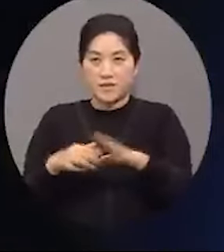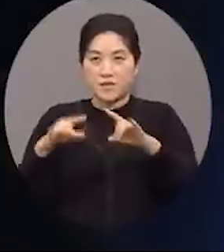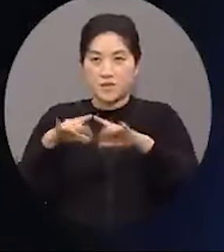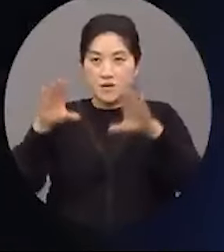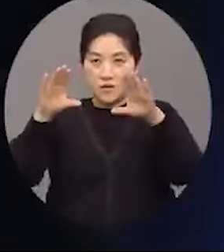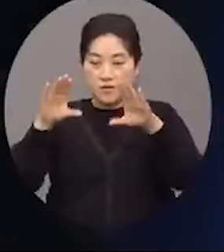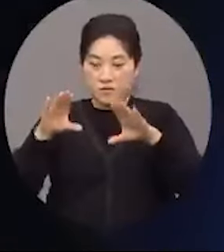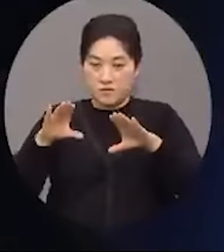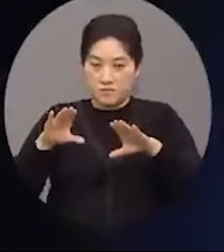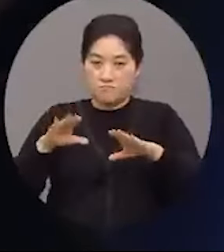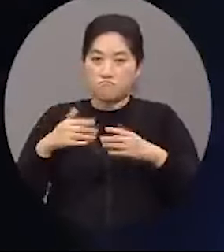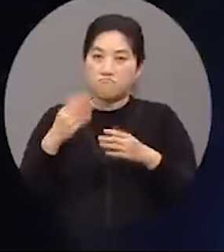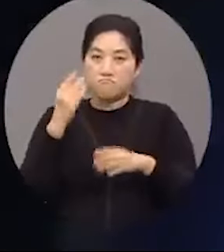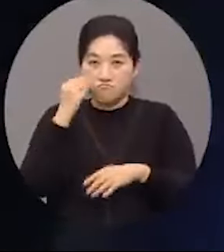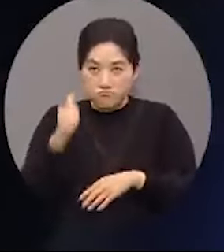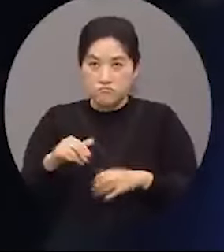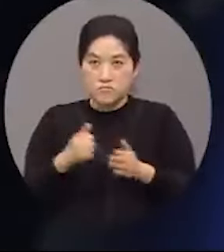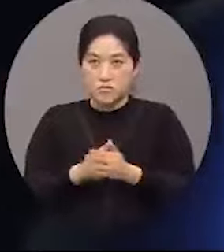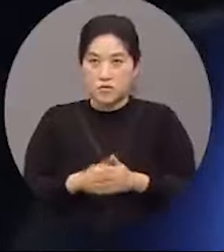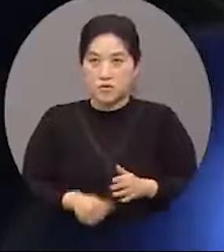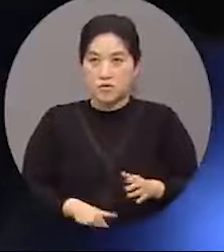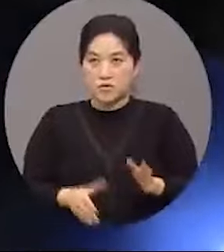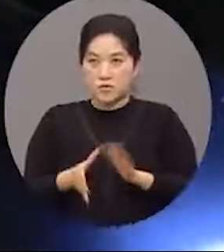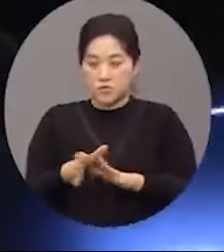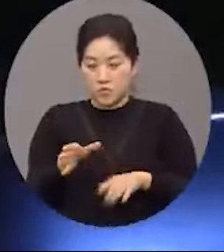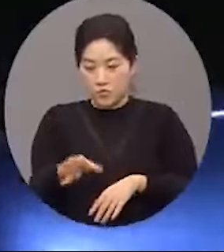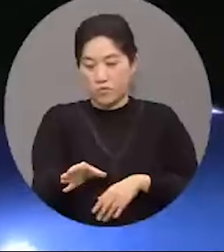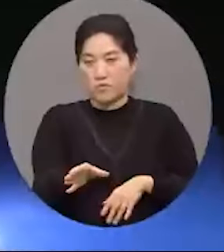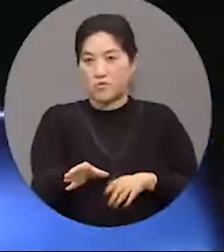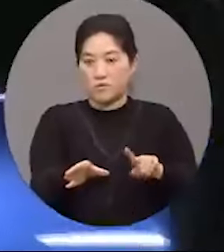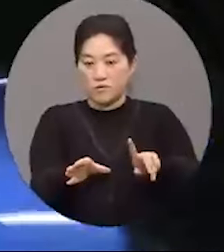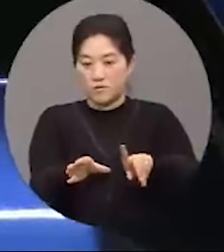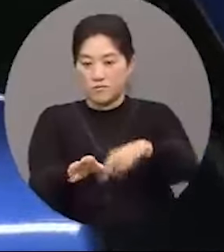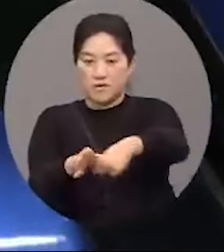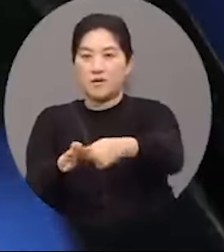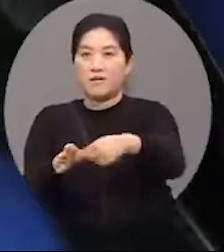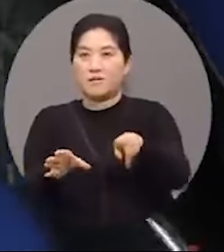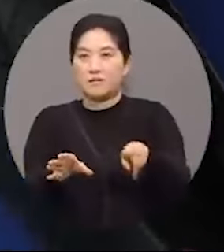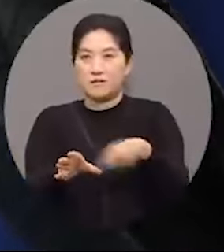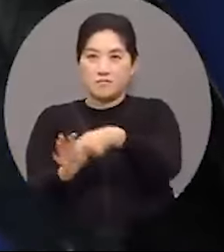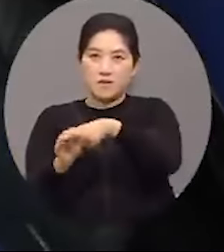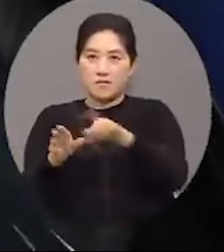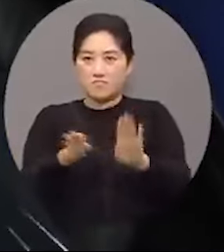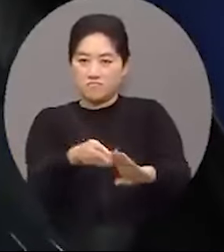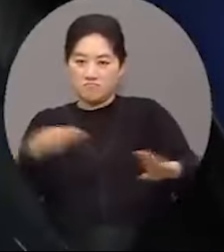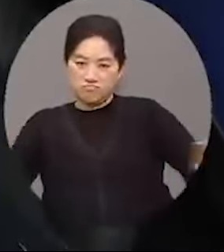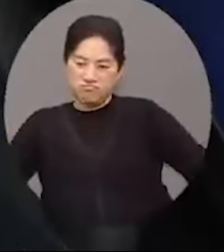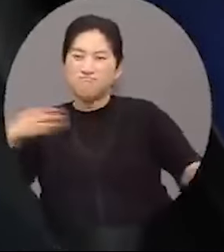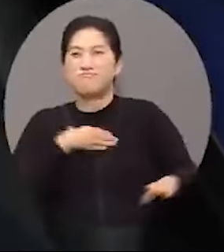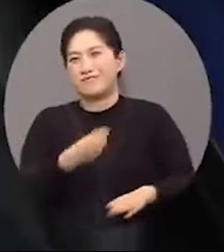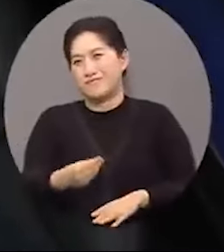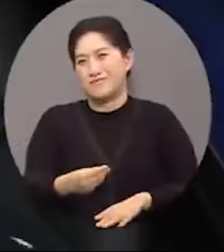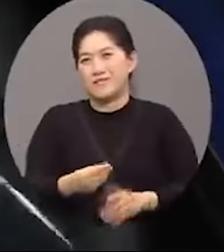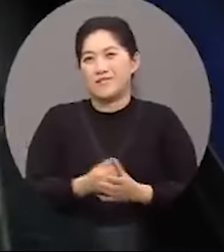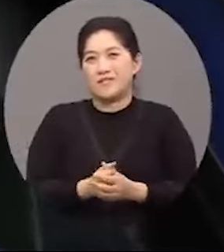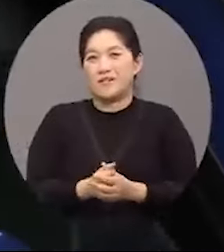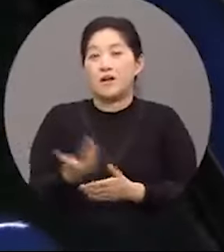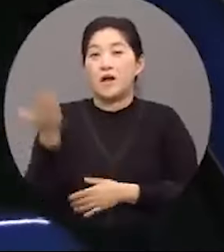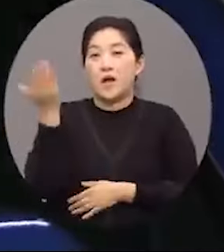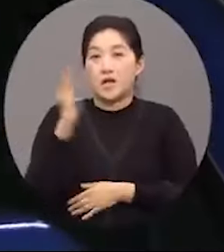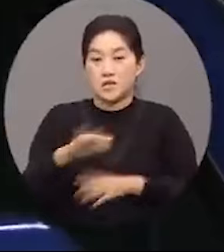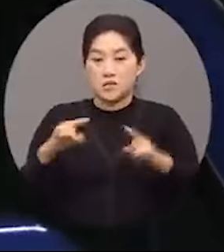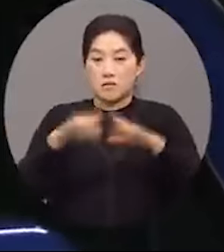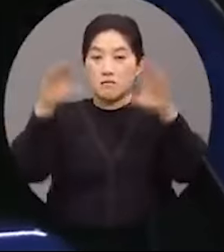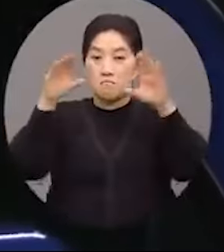전원장치가 제대로 작동할 땐 손잡이에 이렇게 손을 대면 손잡이가 튀어나오고 이렇게 문을 열 수가 있습니다.